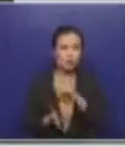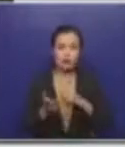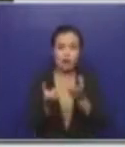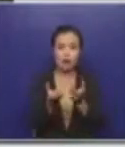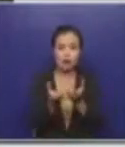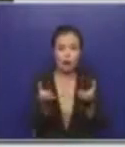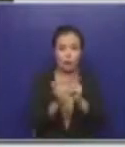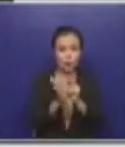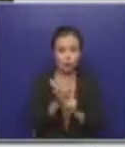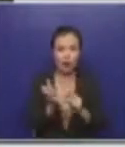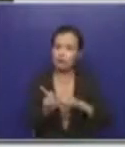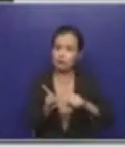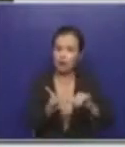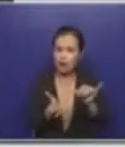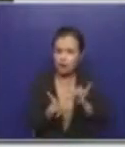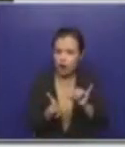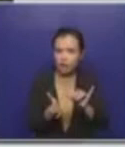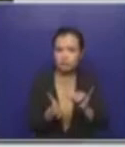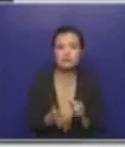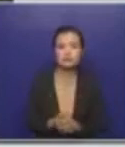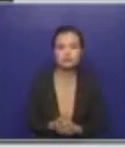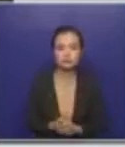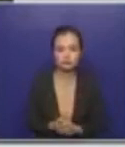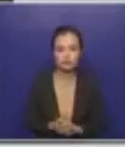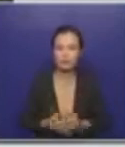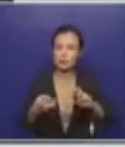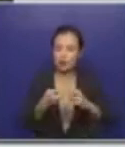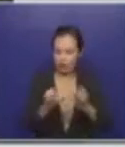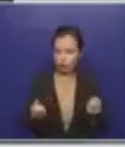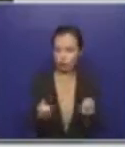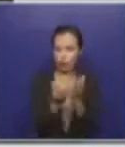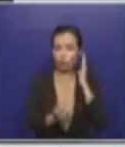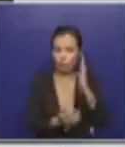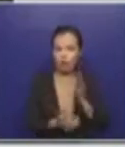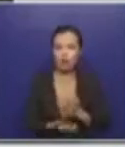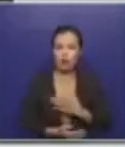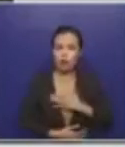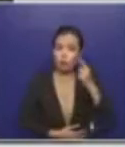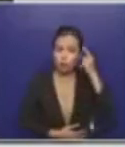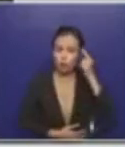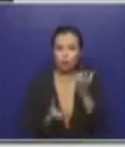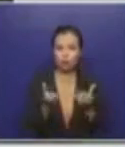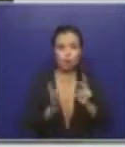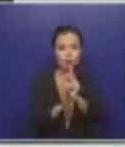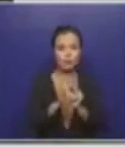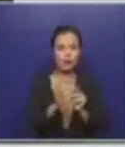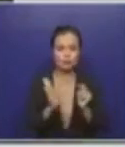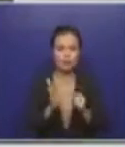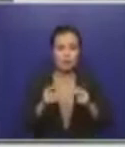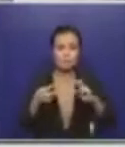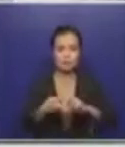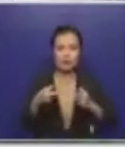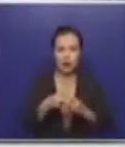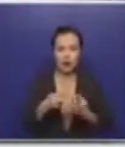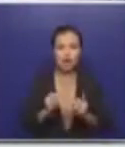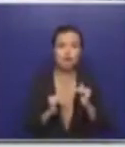นูญไม่ถอดฉลักเกี่ยวกับระเบิดอันนี้นะครับมีปัญหาแน่เรารู้นะครับว่ารัฐธรรมนูญฉบับนี้มีปัญหาไม่